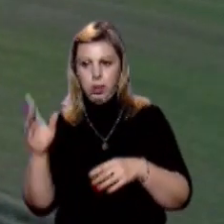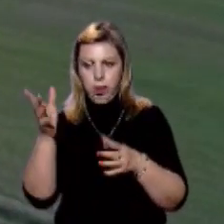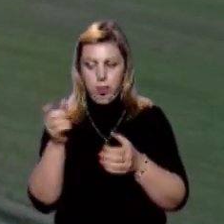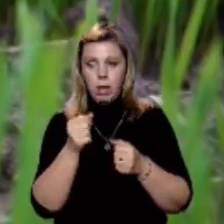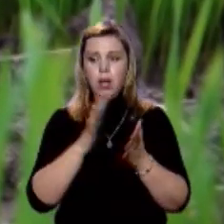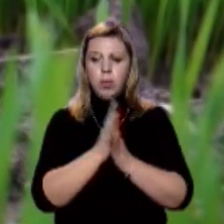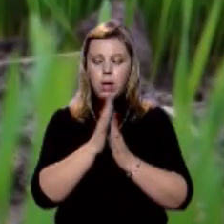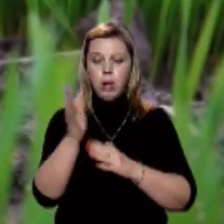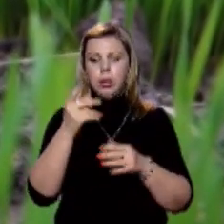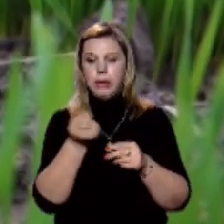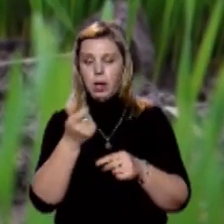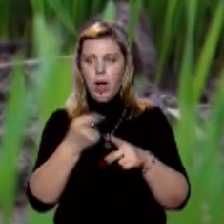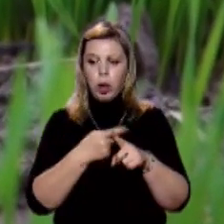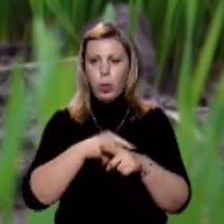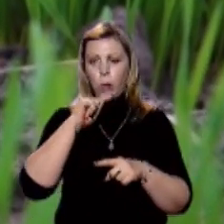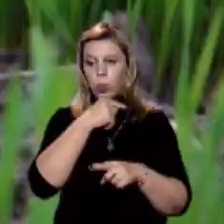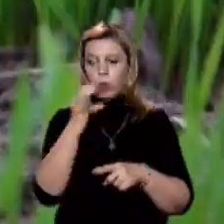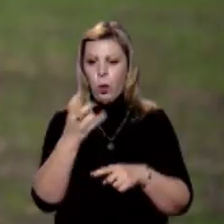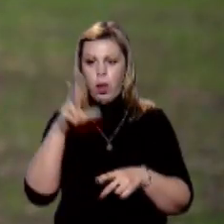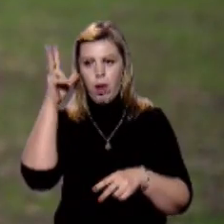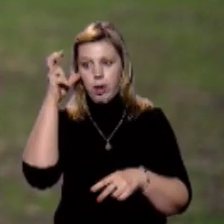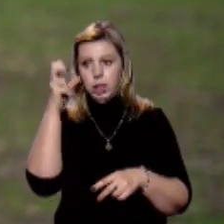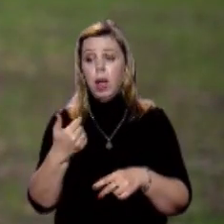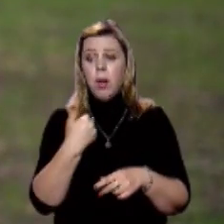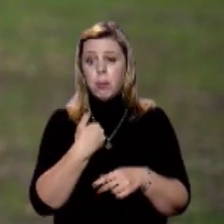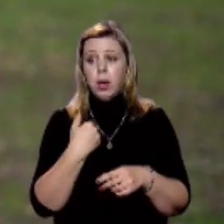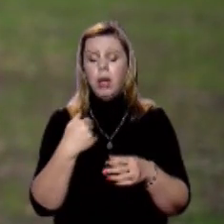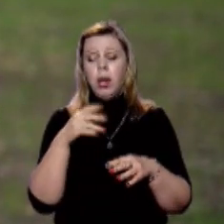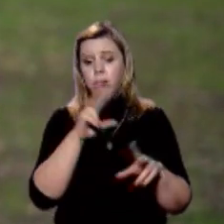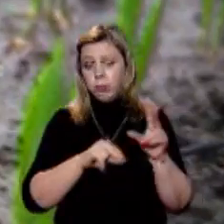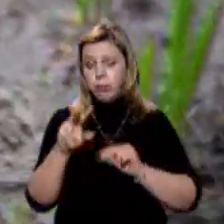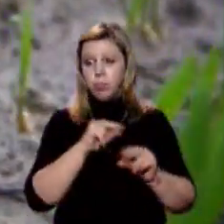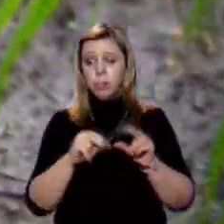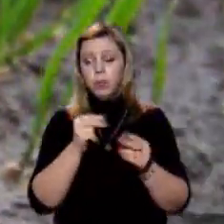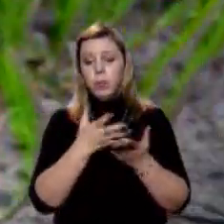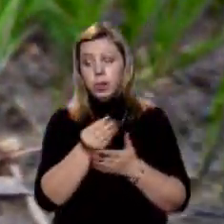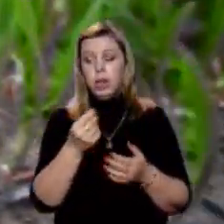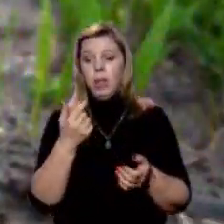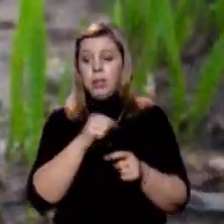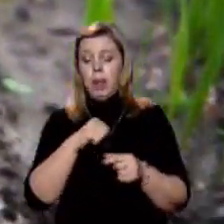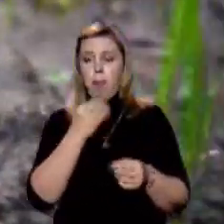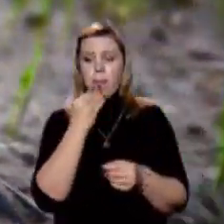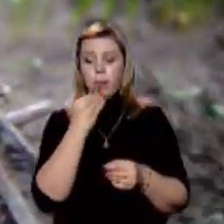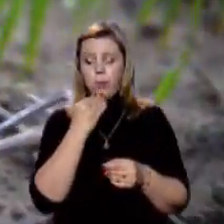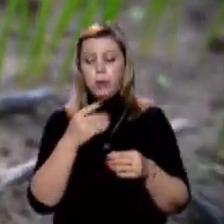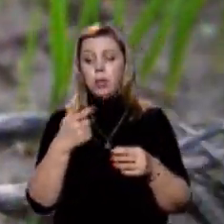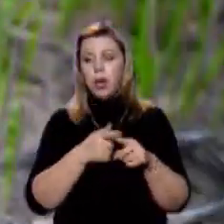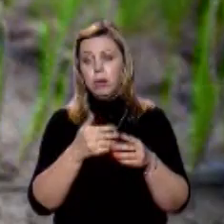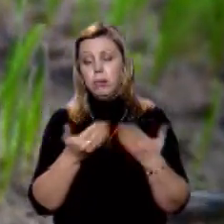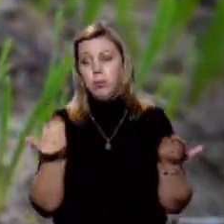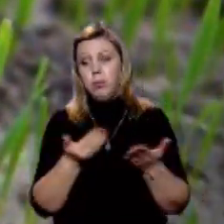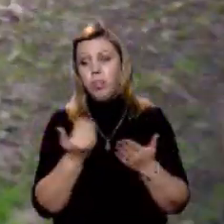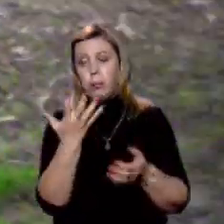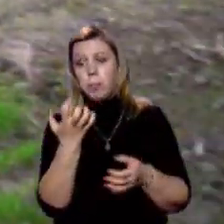Вирощують зернові, картоплю, кукурудзу, сою та гречку. З людьми ми розраховуємося самою продукцією. Розмір складає